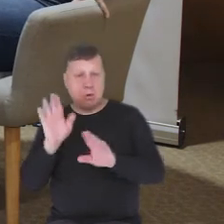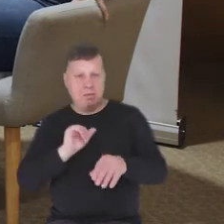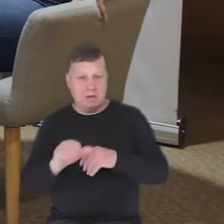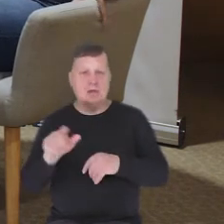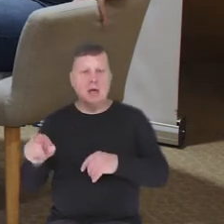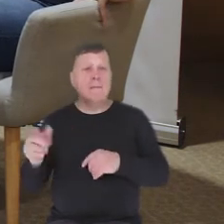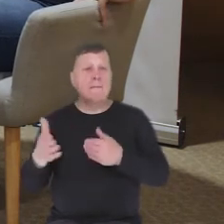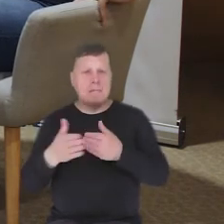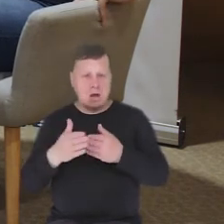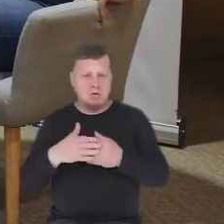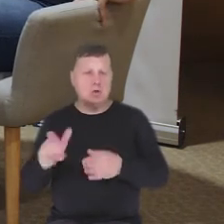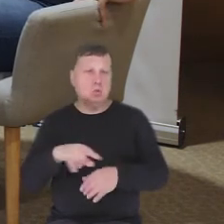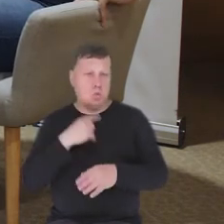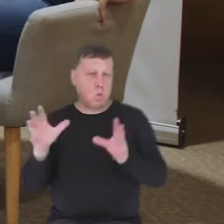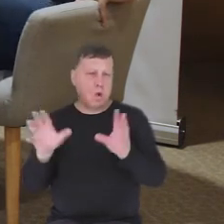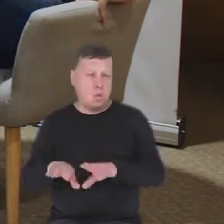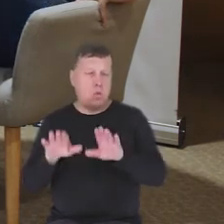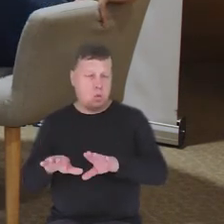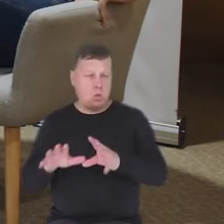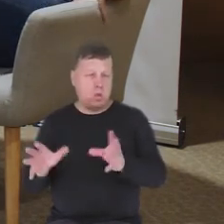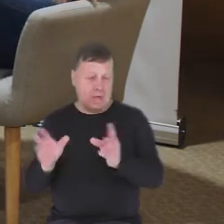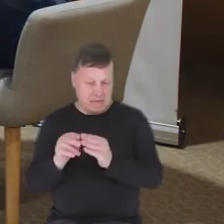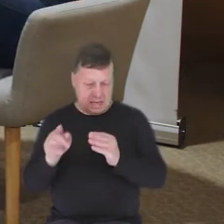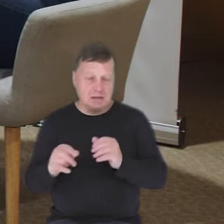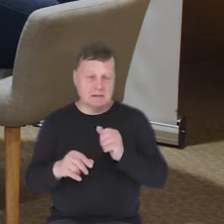ma długi staż, ale